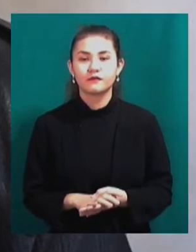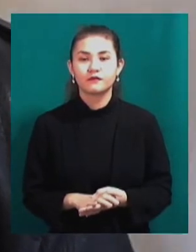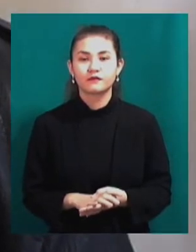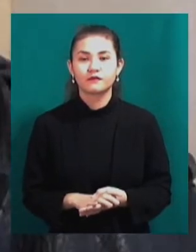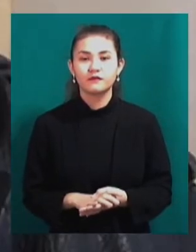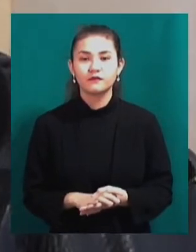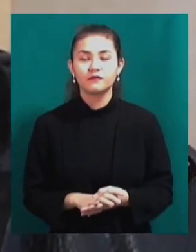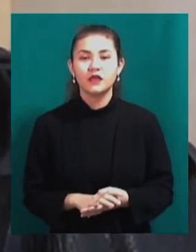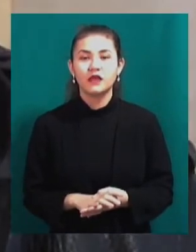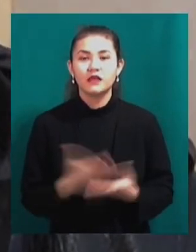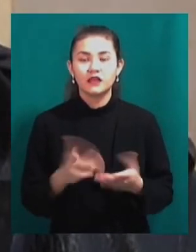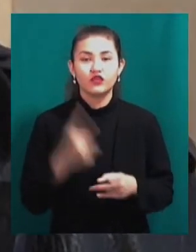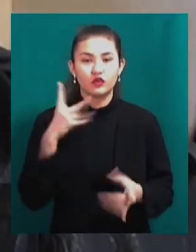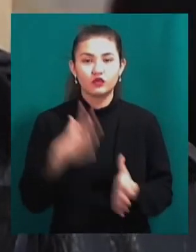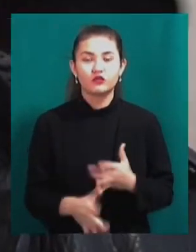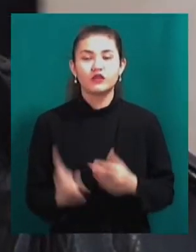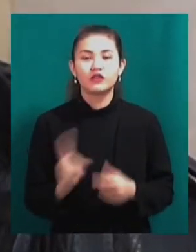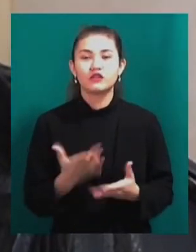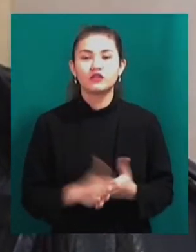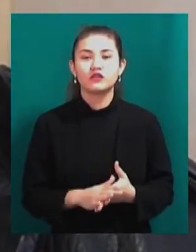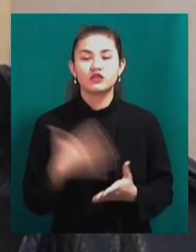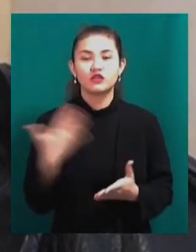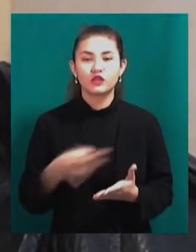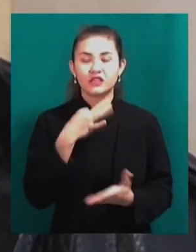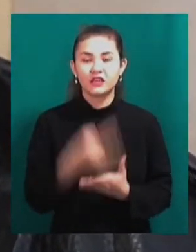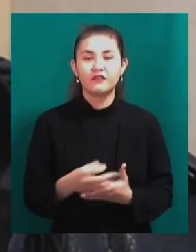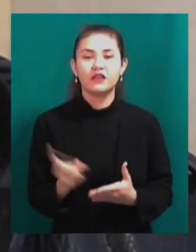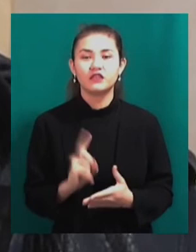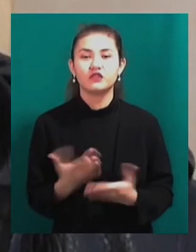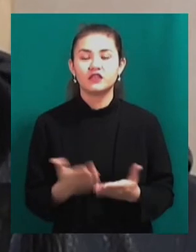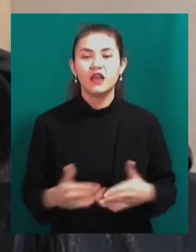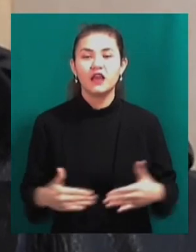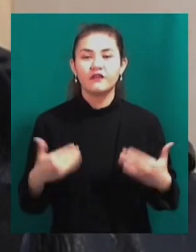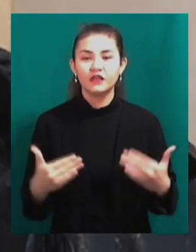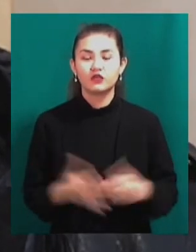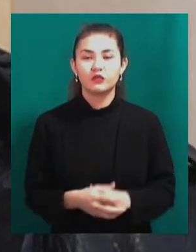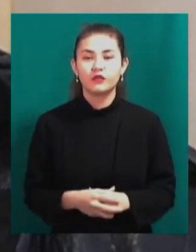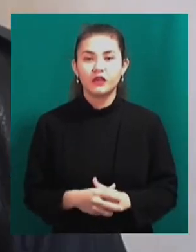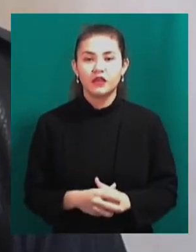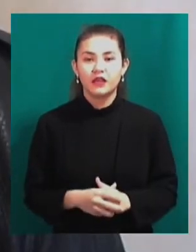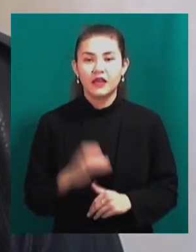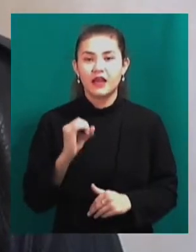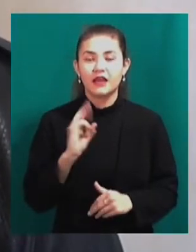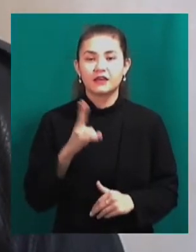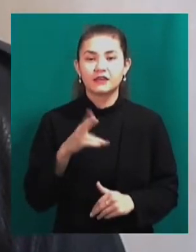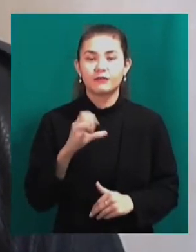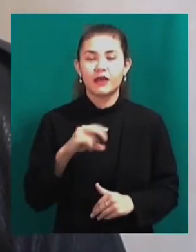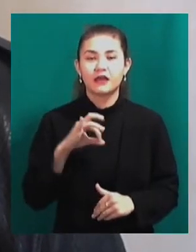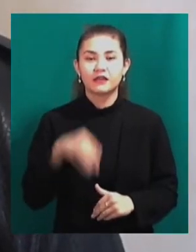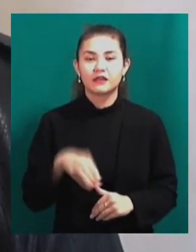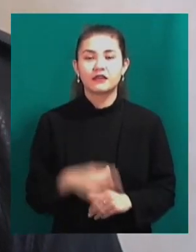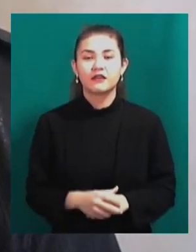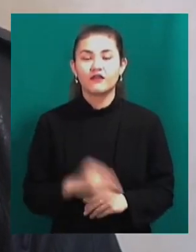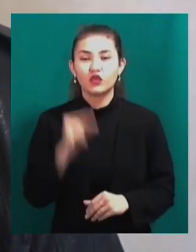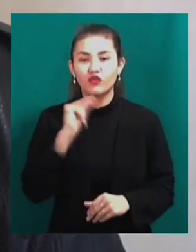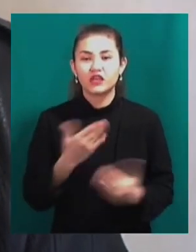Так, як він розуміє. Те, що Стерненко заявляє, що він там цей виступ експерта з простого обвинувачення, це його